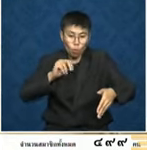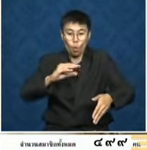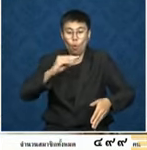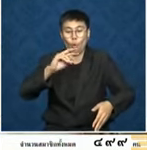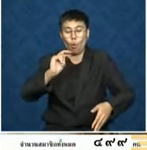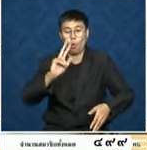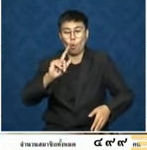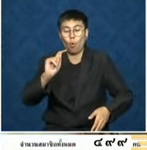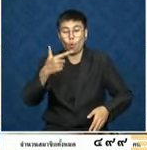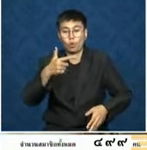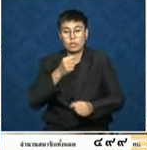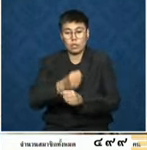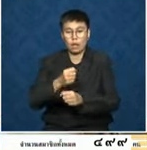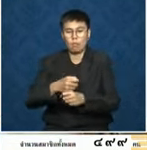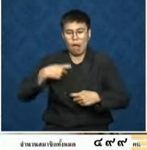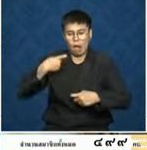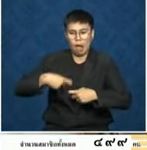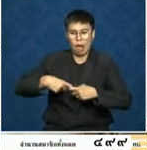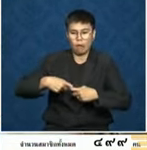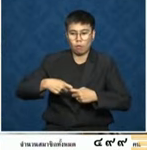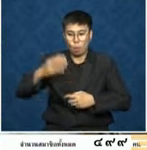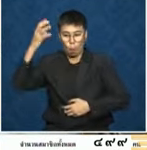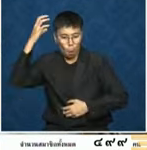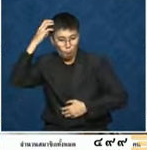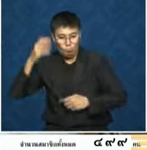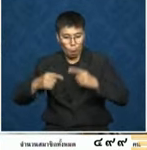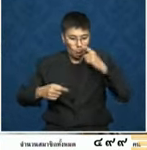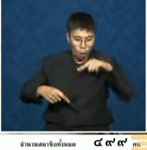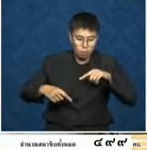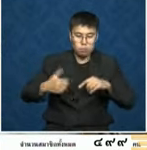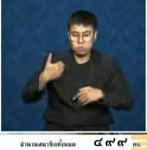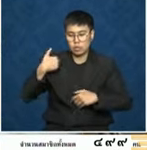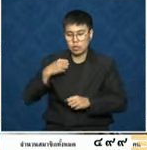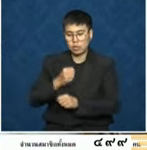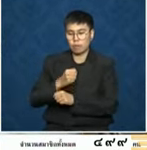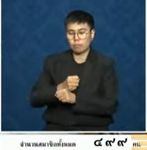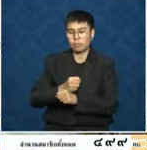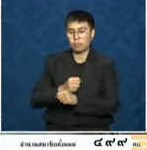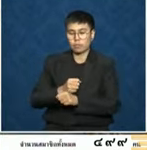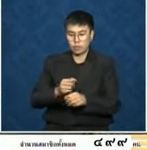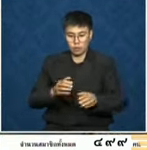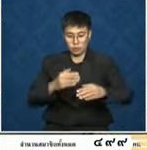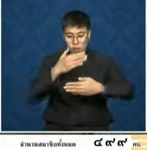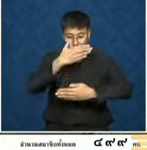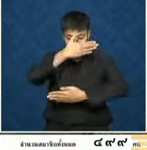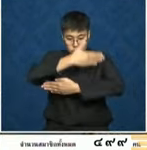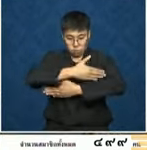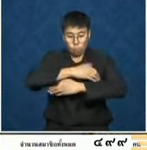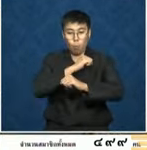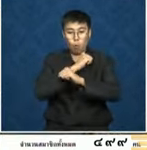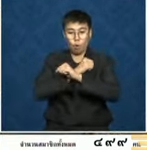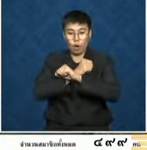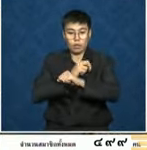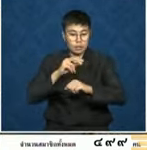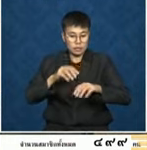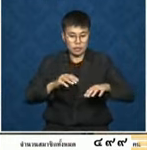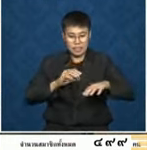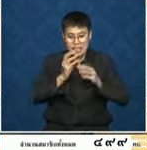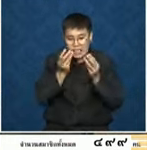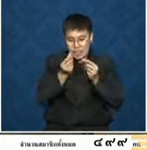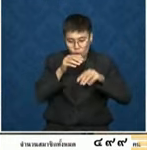าแต่หลังจากนั้น 6-7 ปีผมก็เห็นกรมโยธาธิการเริ่มไปทำเขื่อนป้องกันตลิ่งมีการปรับแบบหลายครั้งจนปัจจุบันผมเ